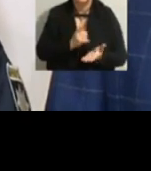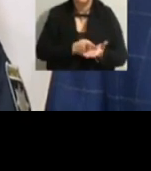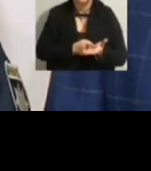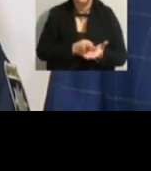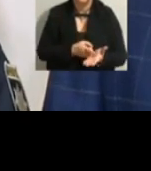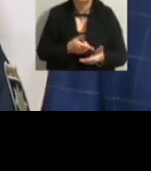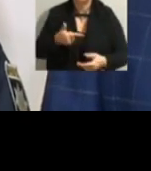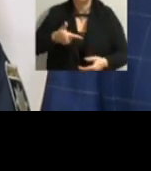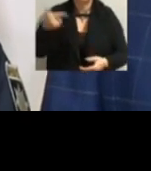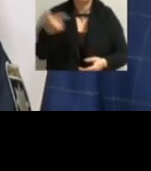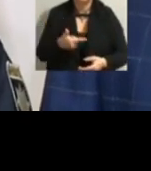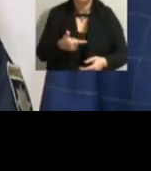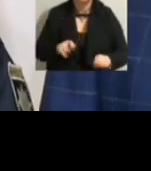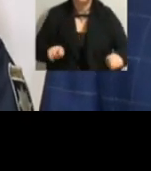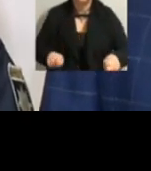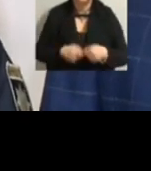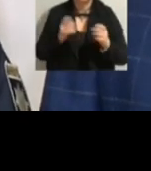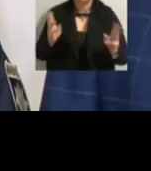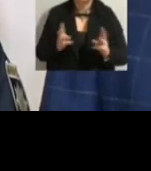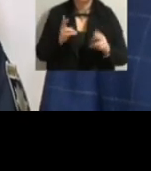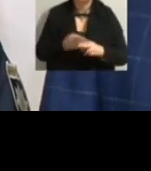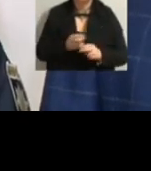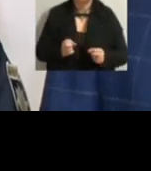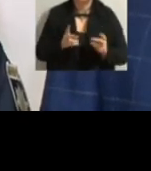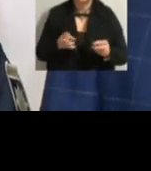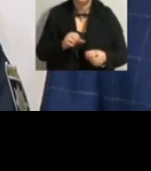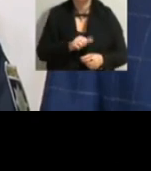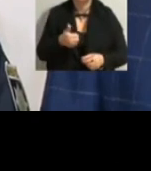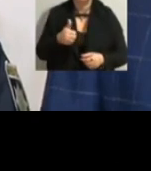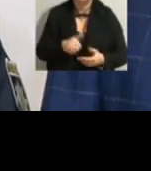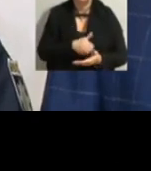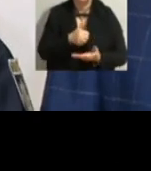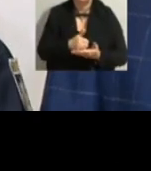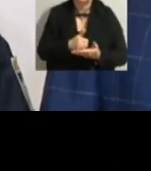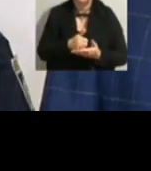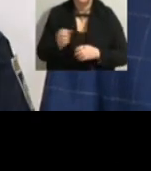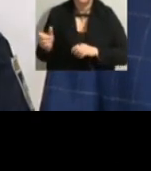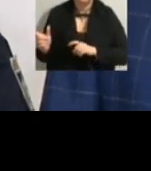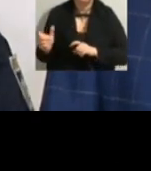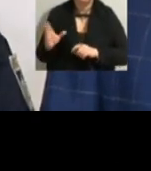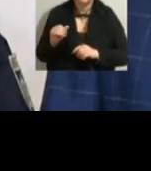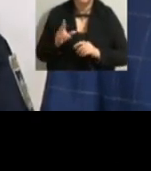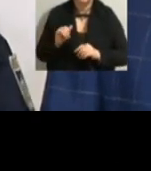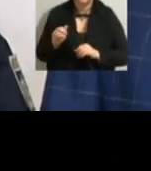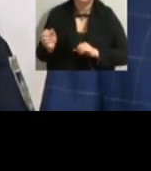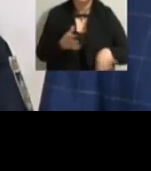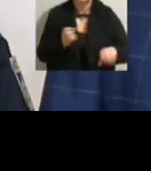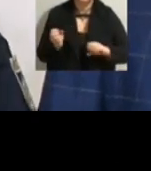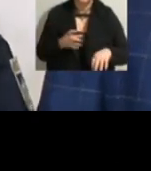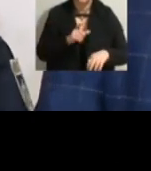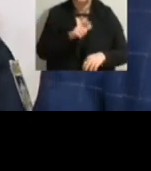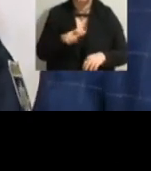грубе порушення пожежної безпеки, а саме головне – евакуація людей, які там знаходились.